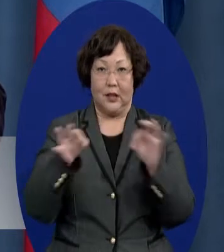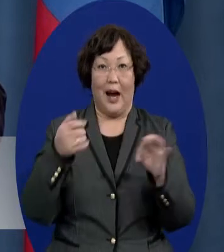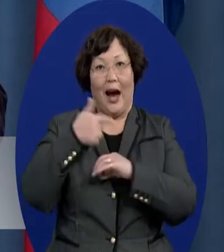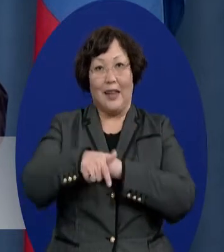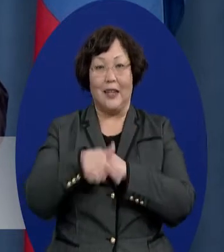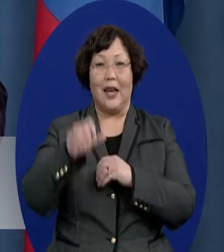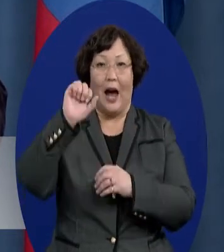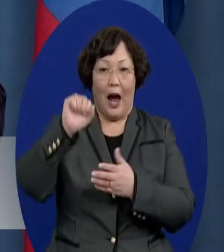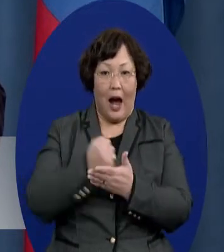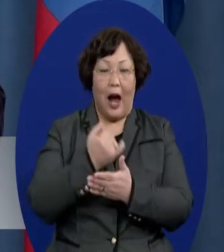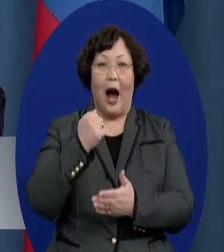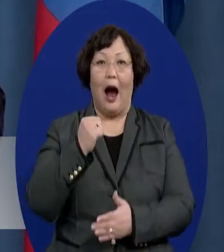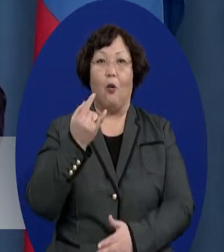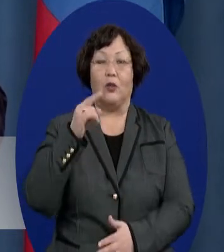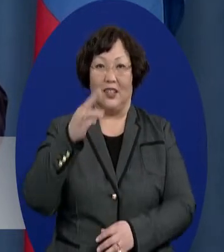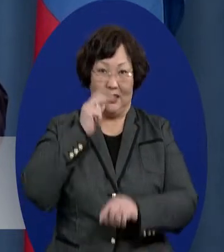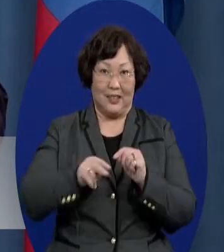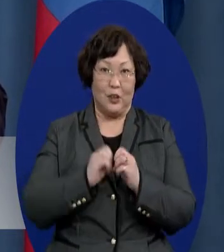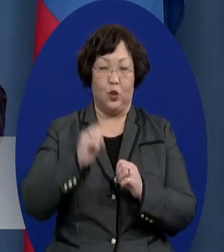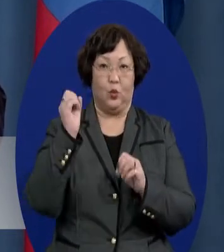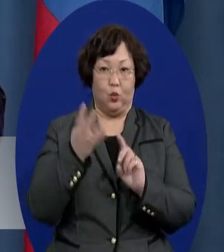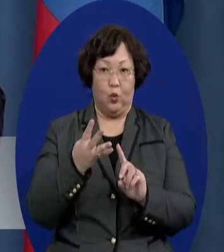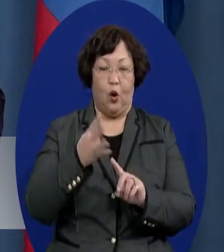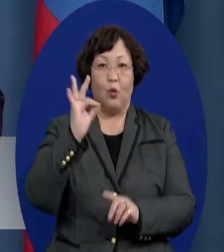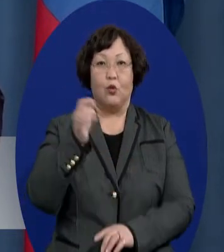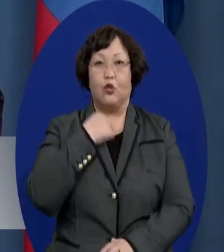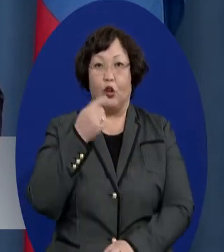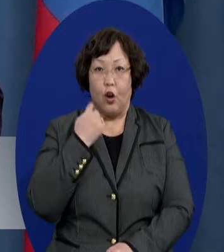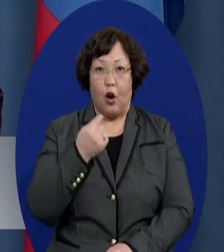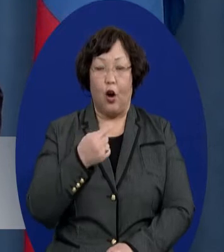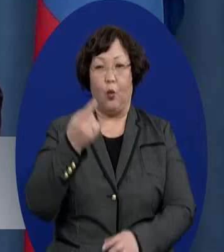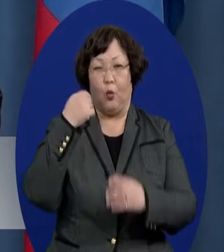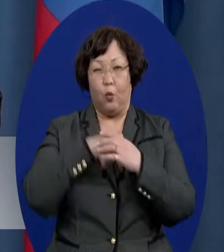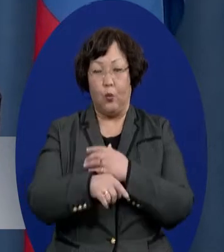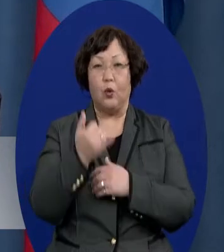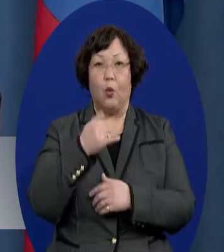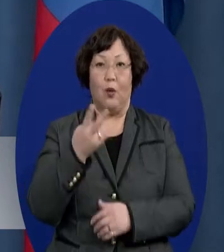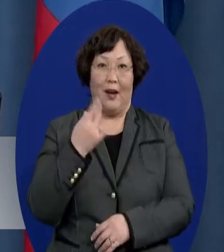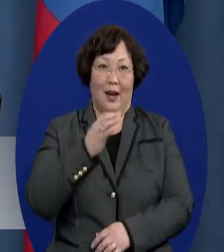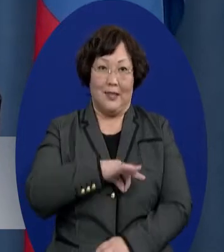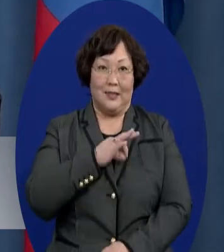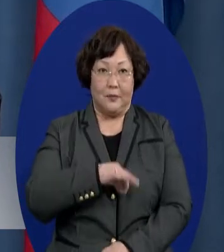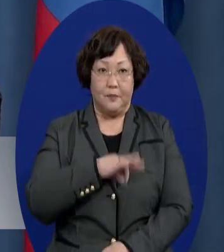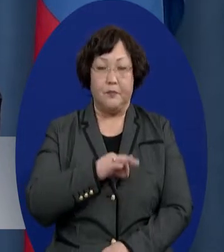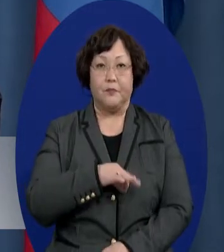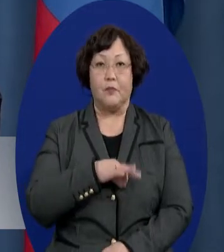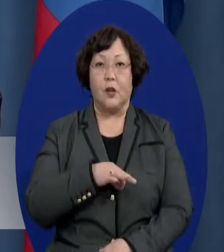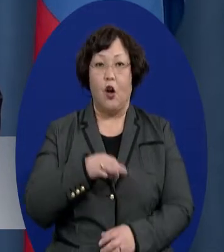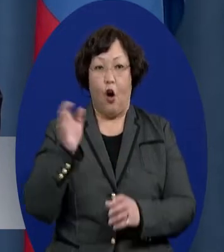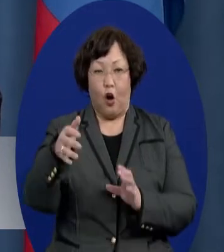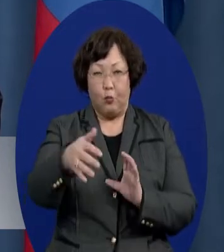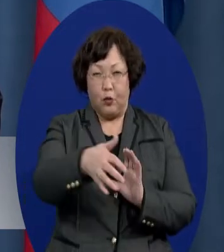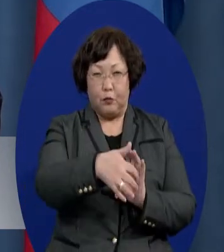за дөрөвдүгээрт оюутгын төслийн гүний уурхай ашиглалтанд орж, ашиглалтанд орж